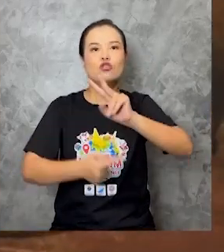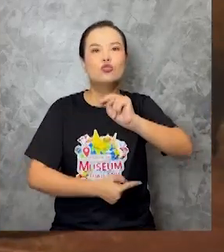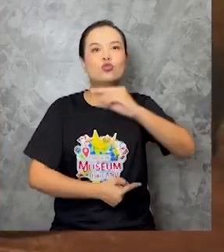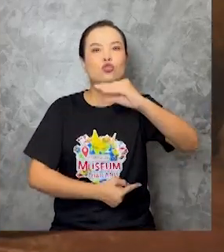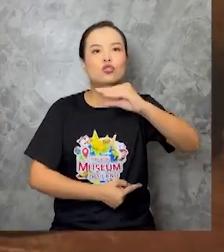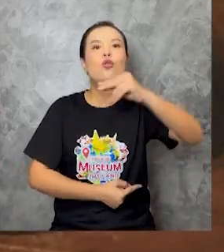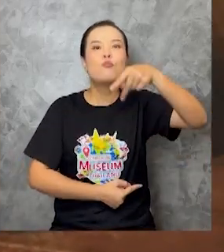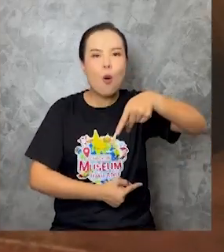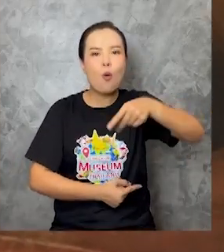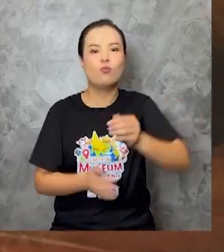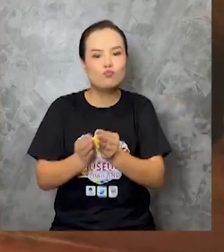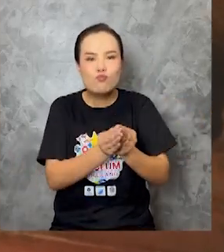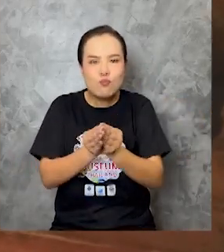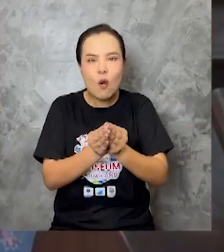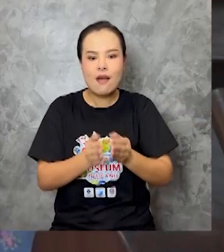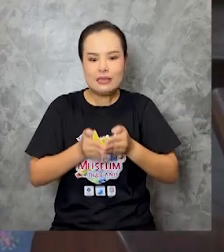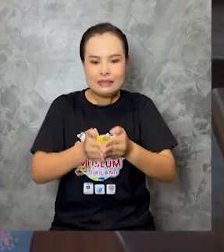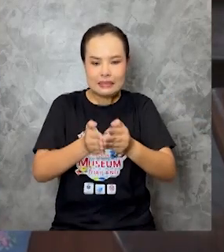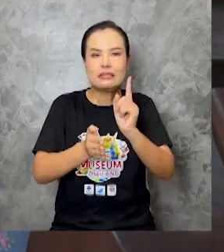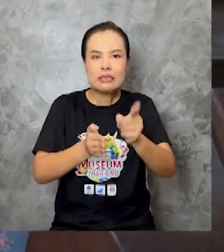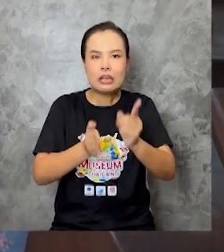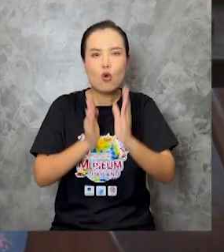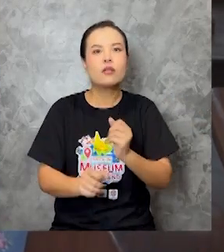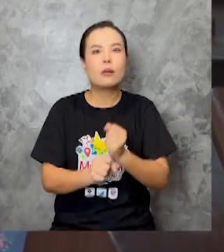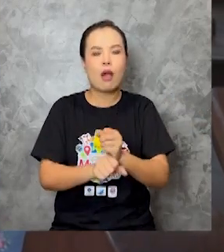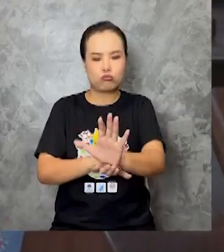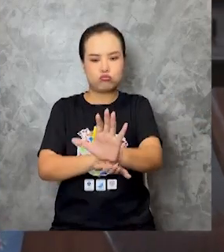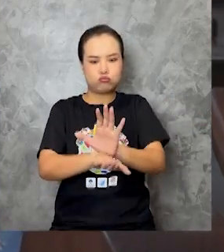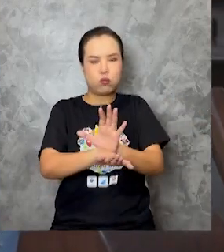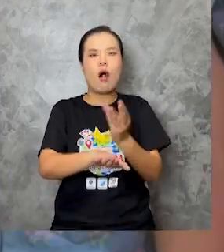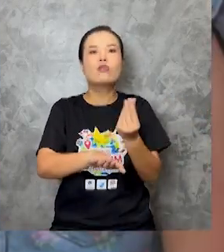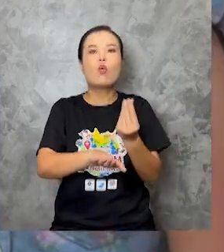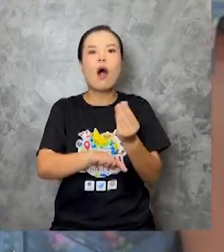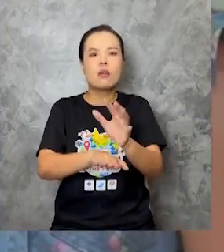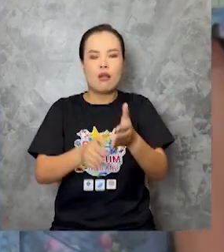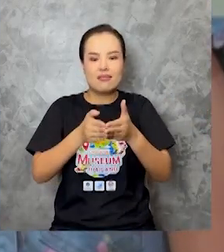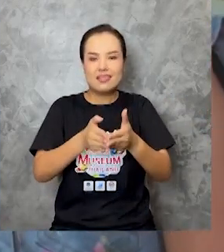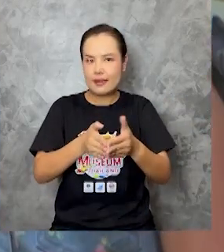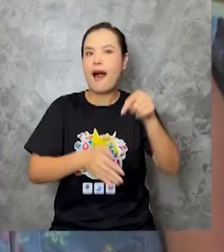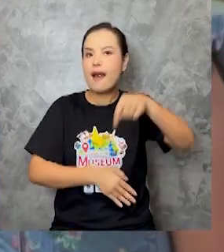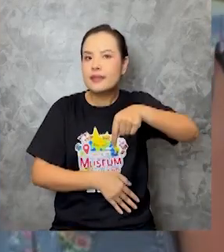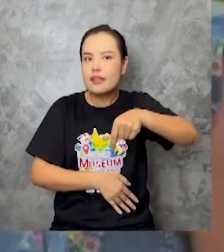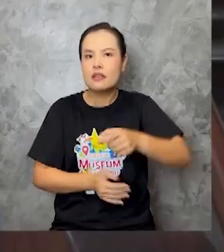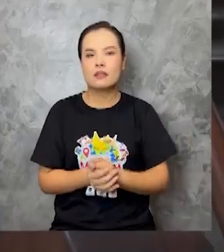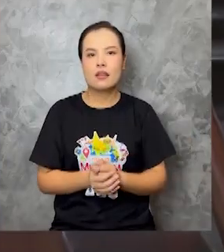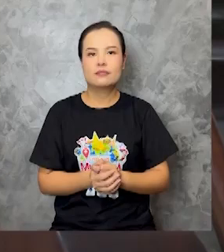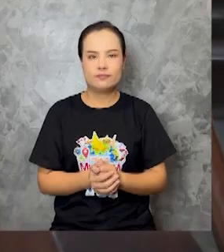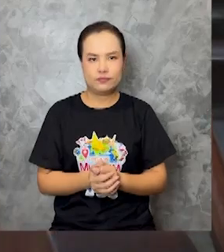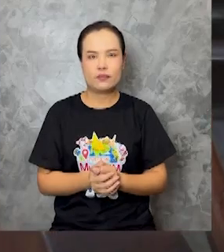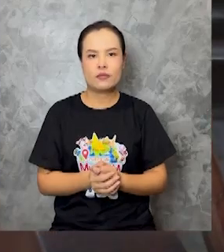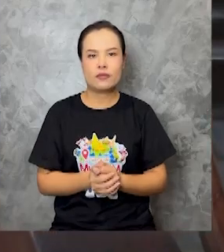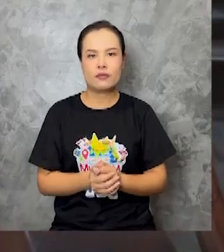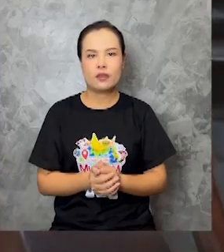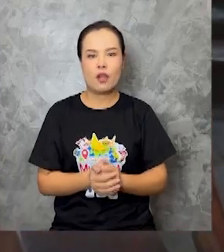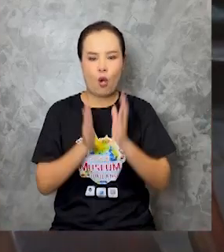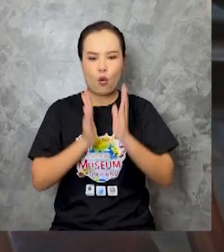โพครับก็ครัว ถ้าในเรือลำนึงถ้าเป็นของจริงจะมีคนที่เขาอยู่ในเรือประมาณกี่คน อย่างเรือลำนี้ที่ขน